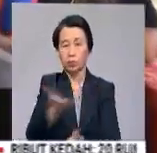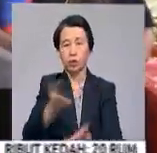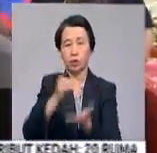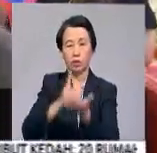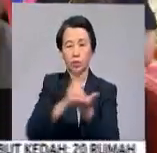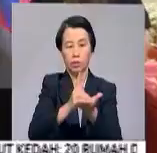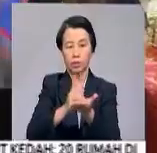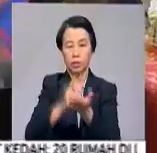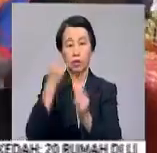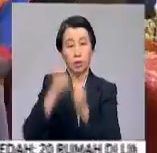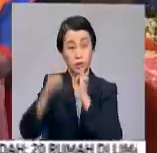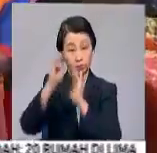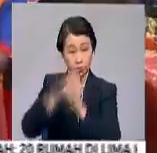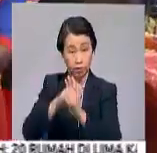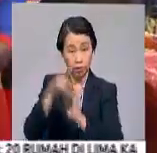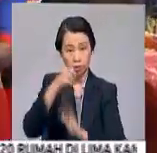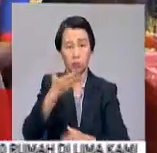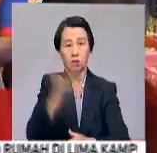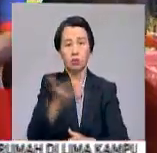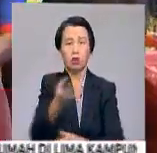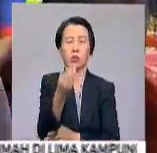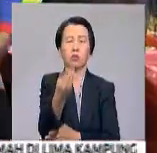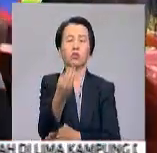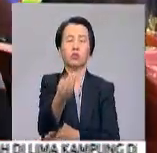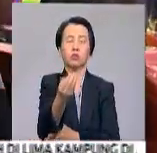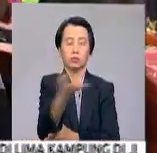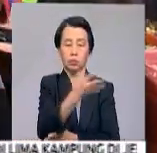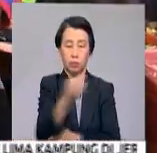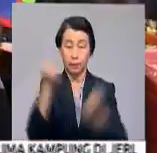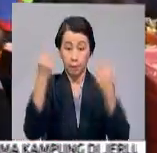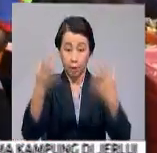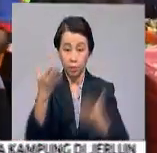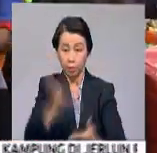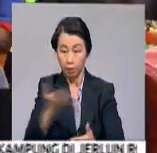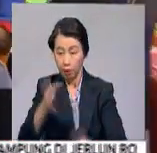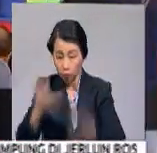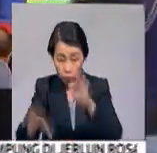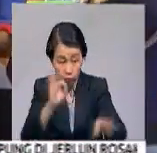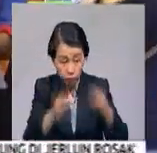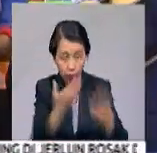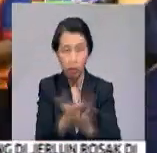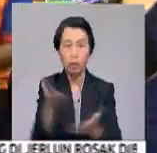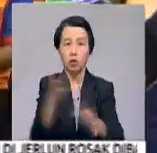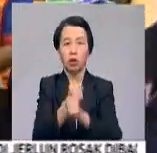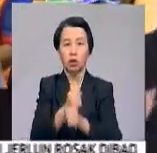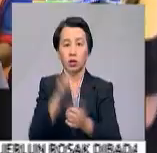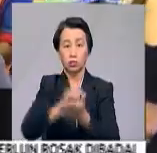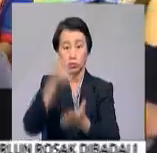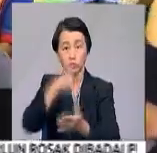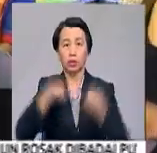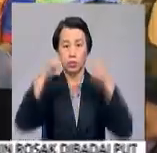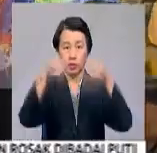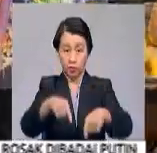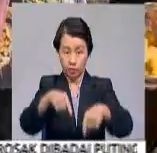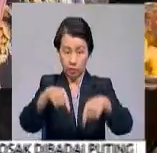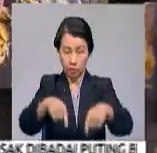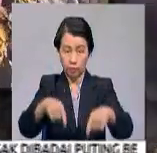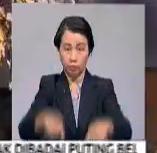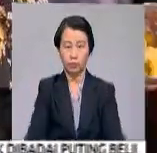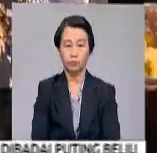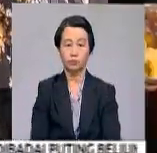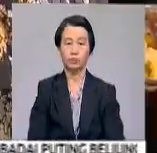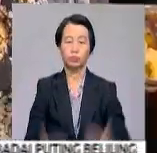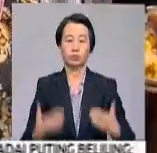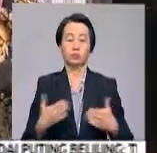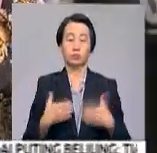minute shopping. Sebab barang-barang murah and then banyak benda yang kita boleh dapat kat sini lah. That's why I'm here right now. Gembira